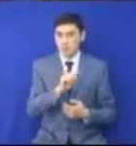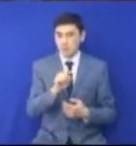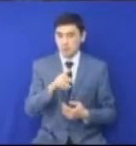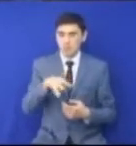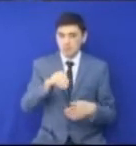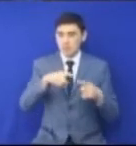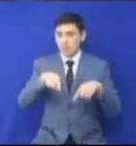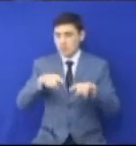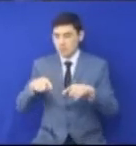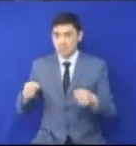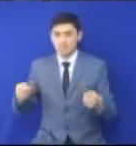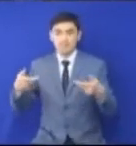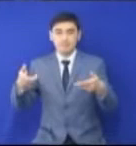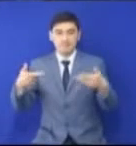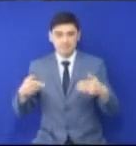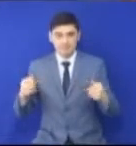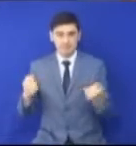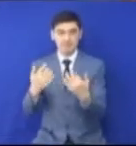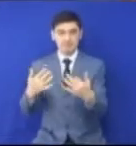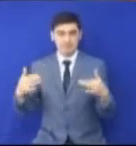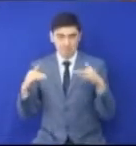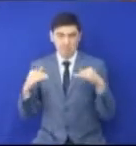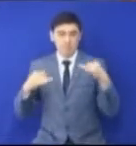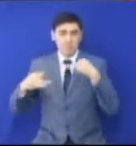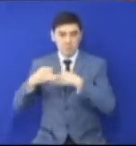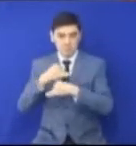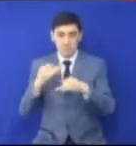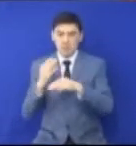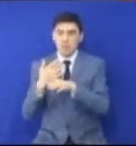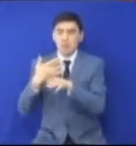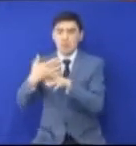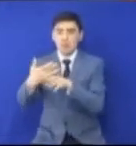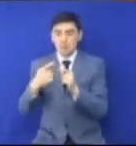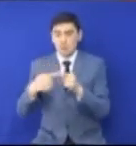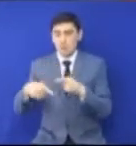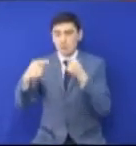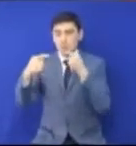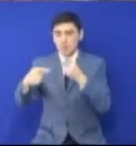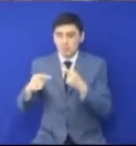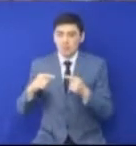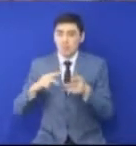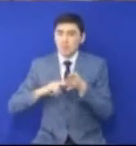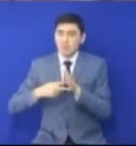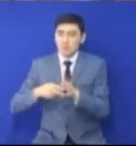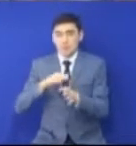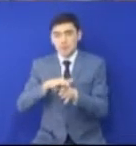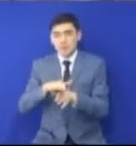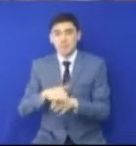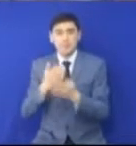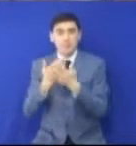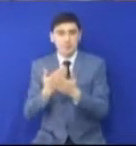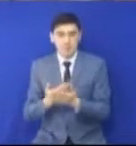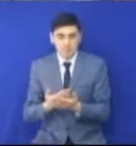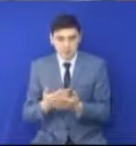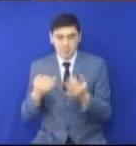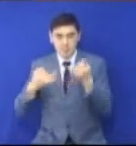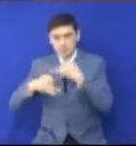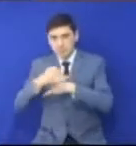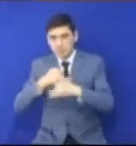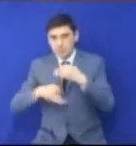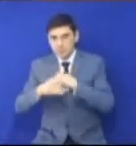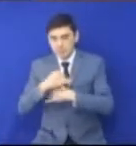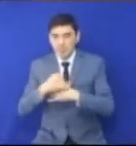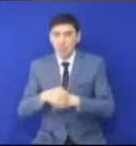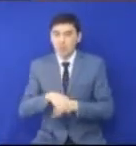шақырылды. Басқосу барысында алдағы жылдары орындалуы тиіс тапсырмалар талқыланды. Барлық басшылары қаланың әлеуметтік дамуы мен